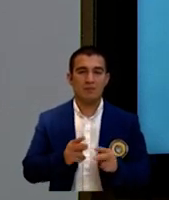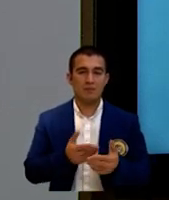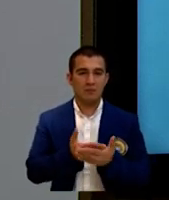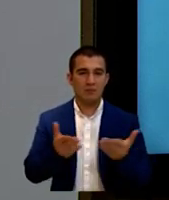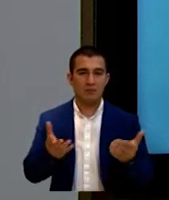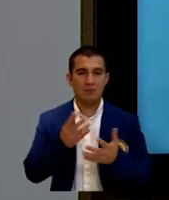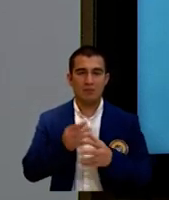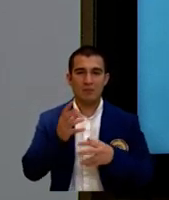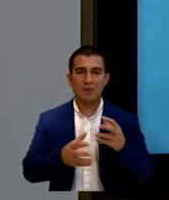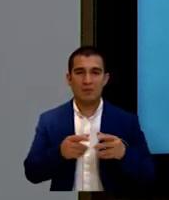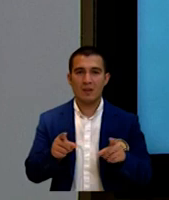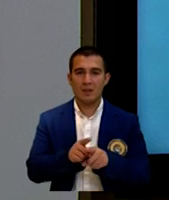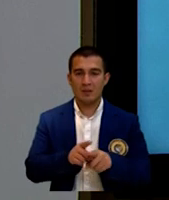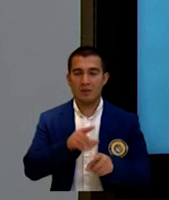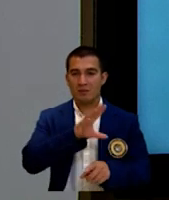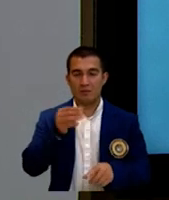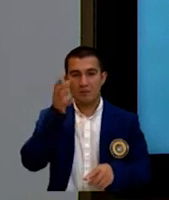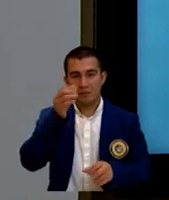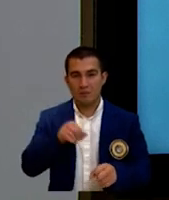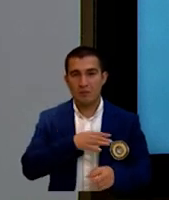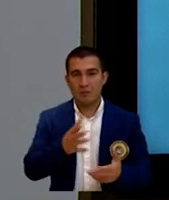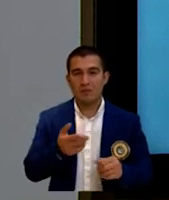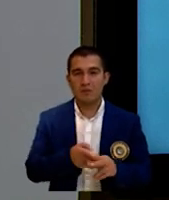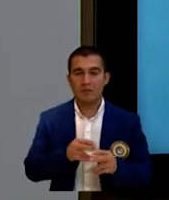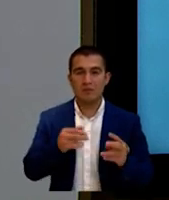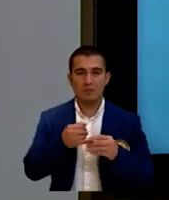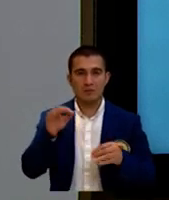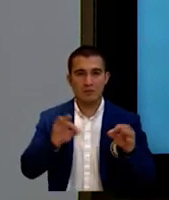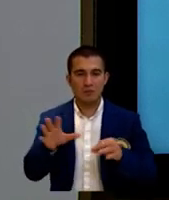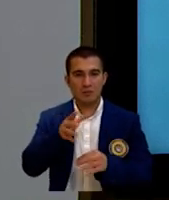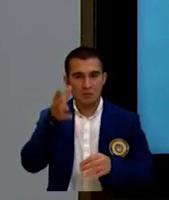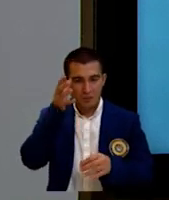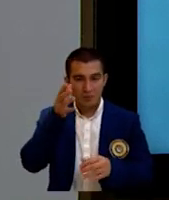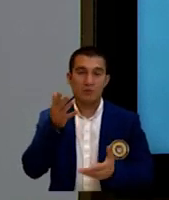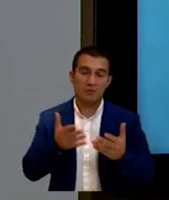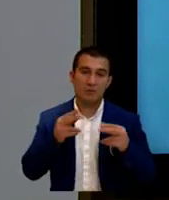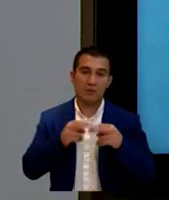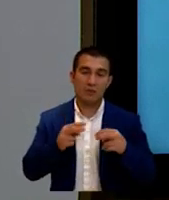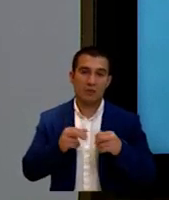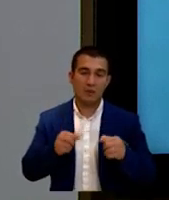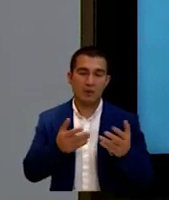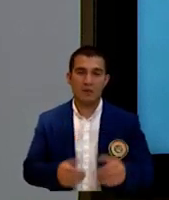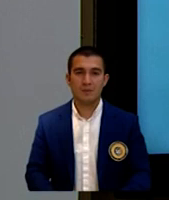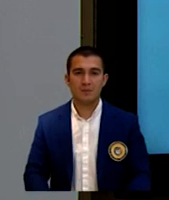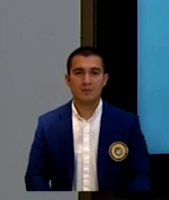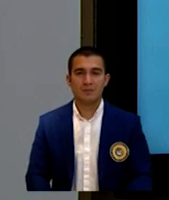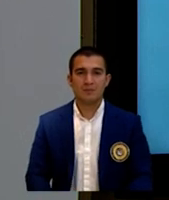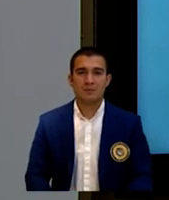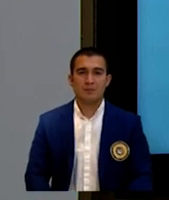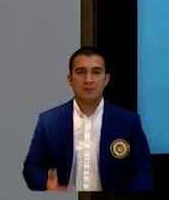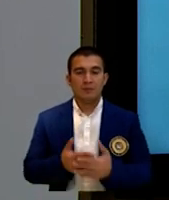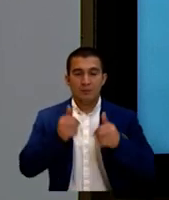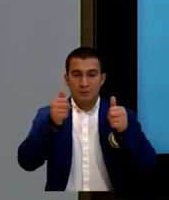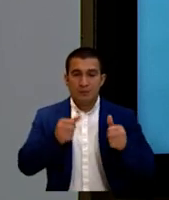sizning geografiya fanidan bilimingiz va xaritani qanchalik bilishingizni tekshirib olamiz.